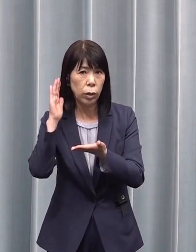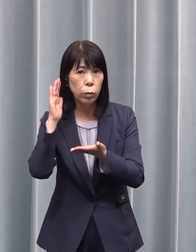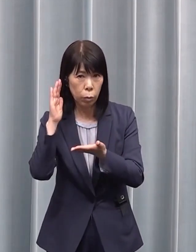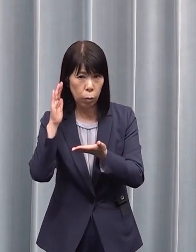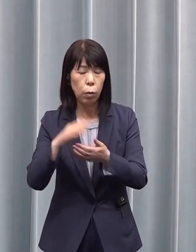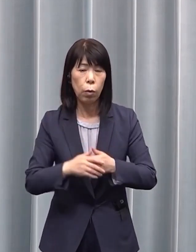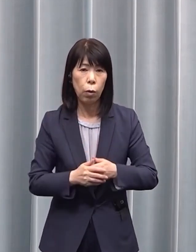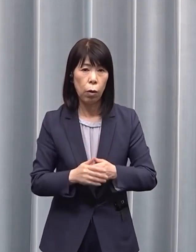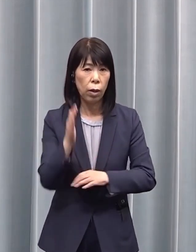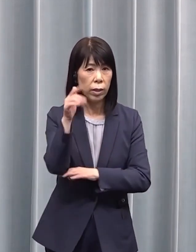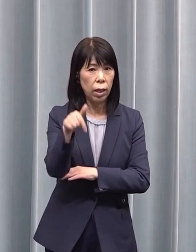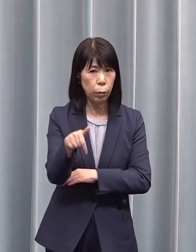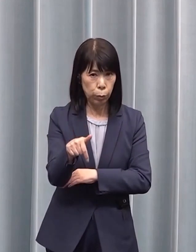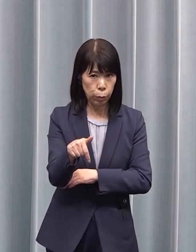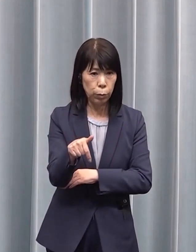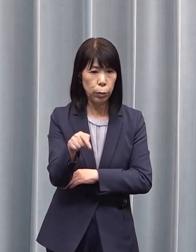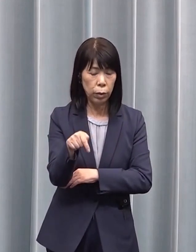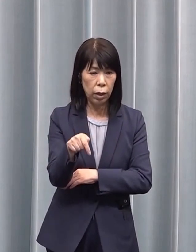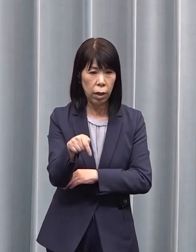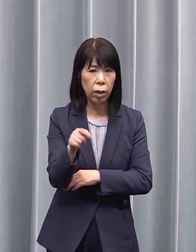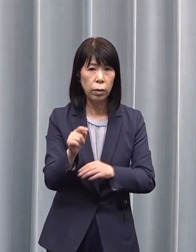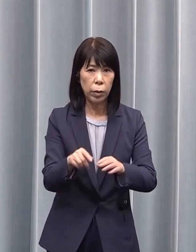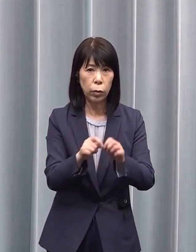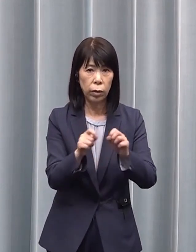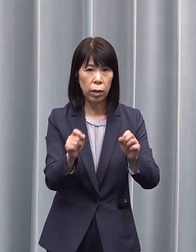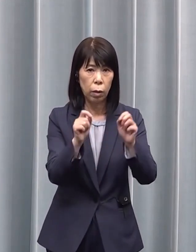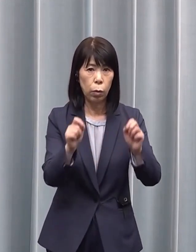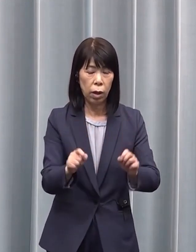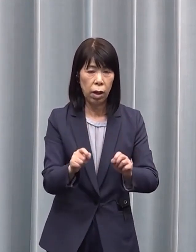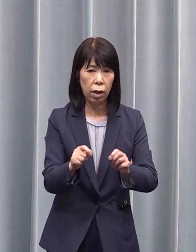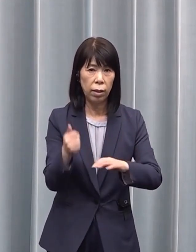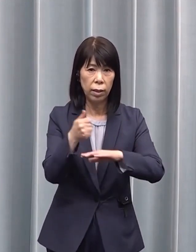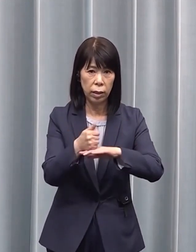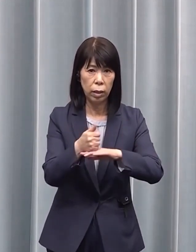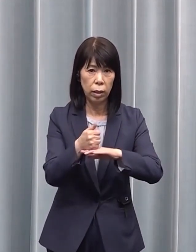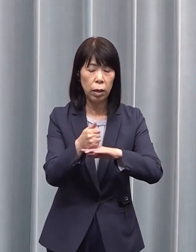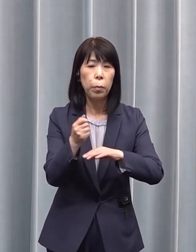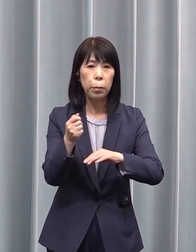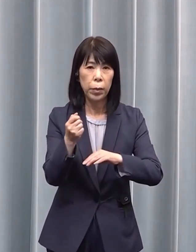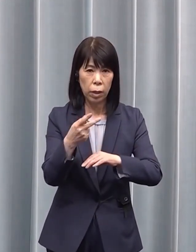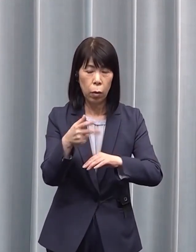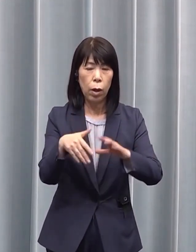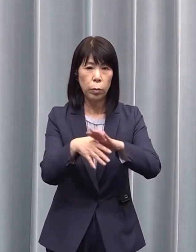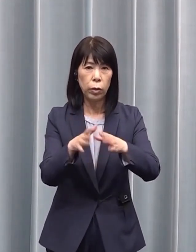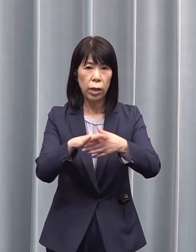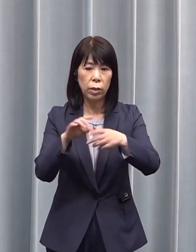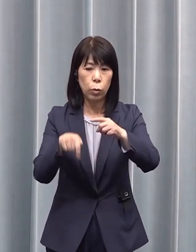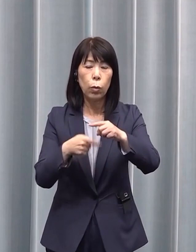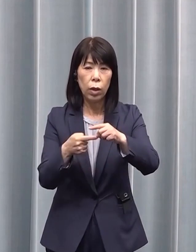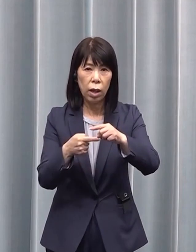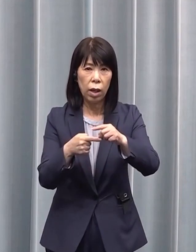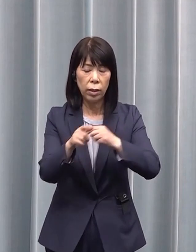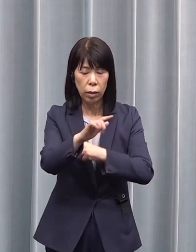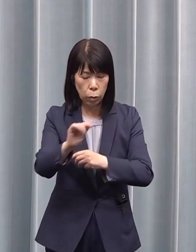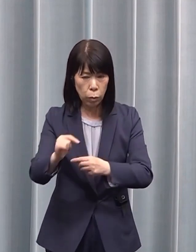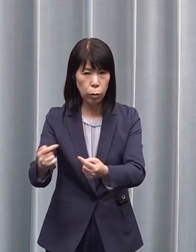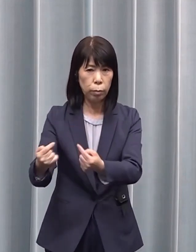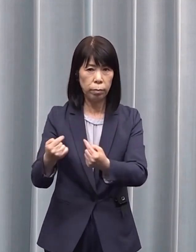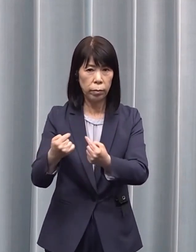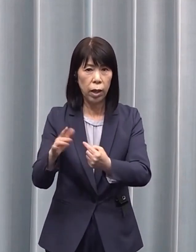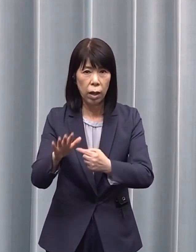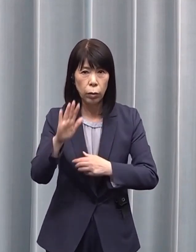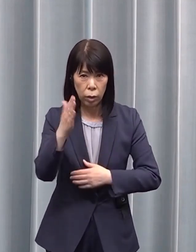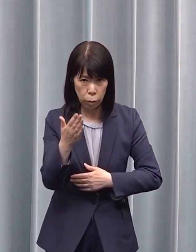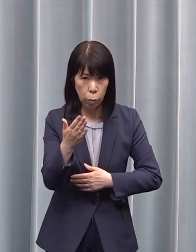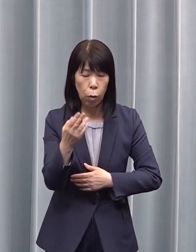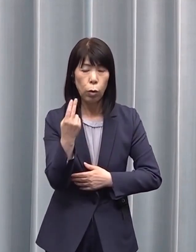ですね、政府が、今の永岡大臣もしくは文化庁が、さまざまな都民からの批判を浴びているにもかかわらず、この都の